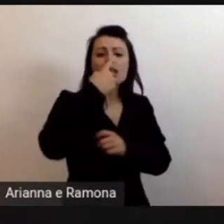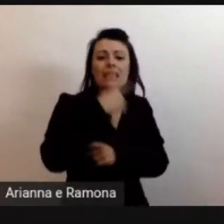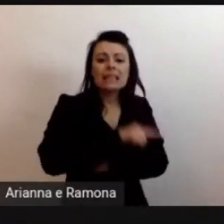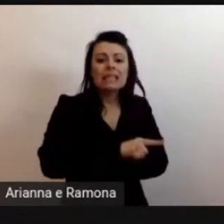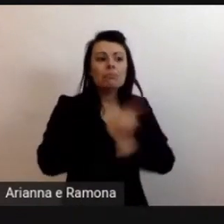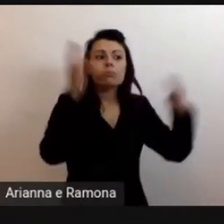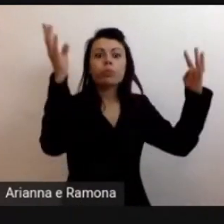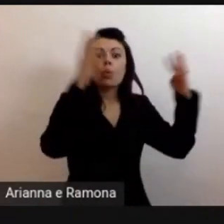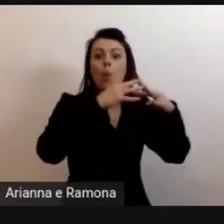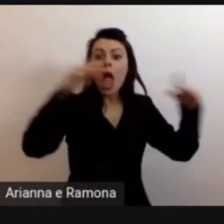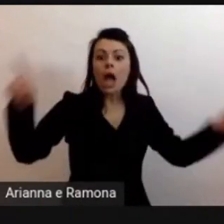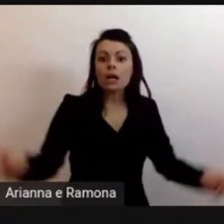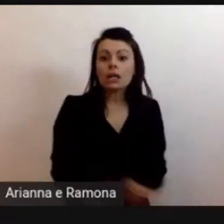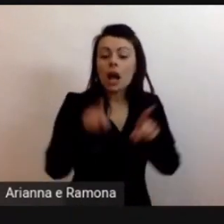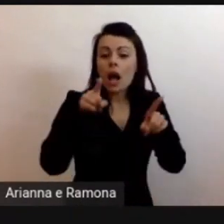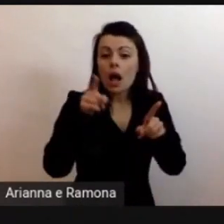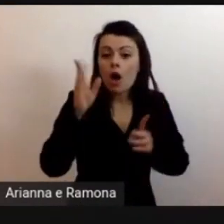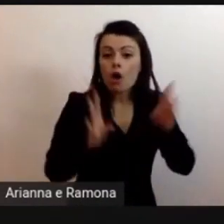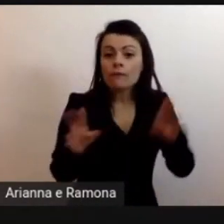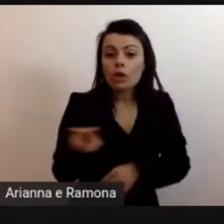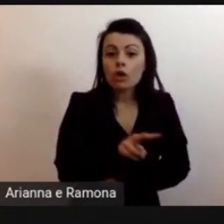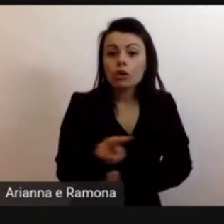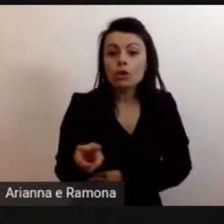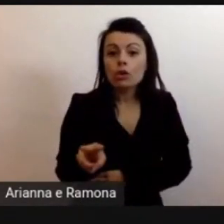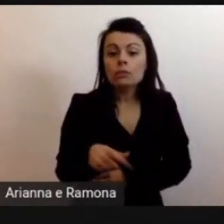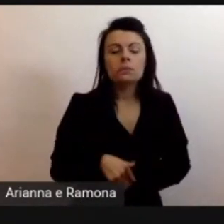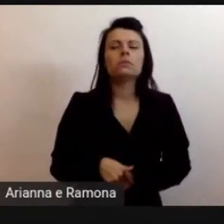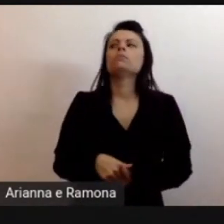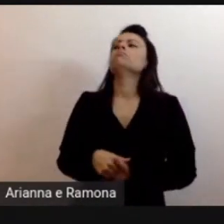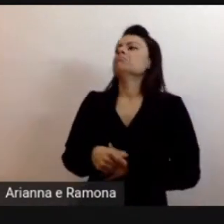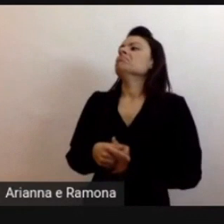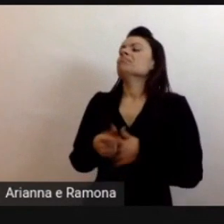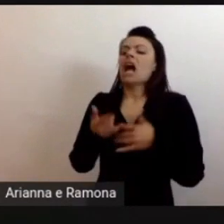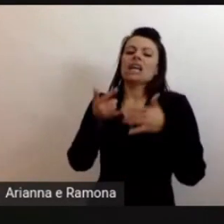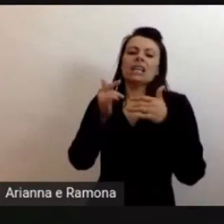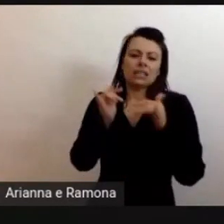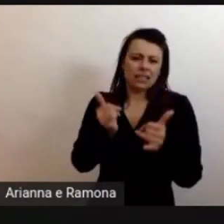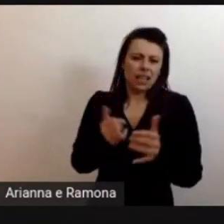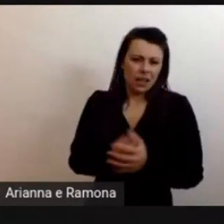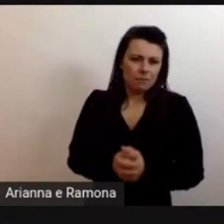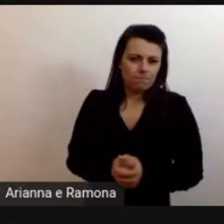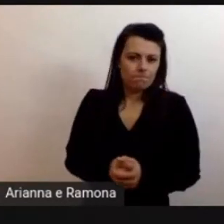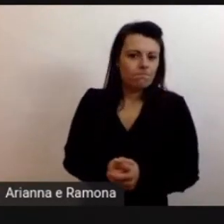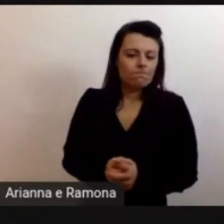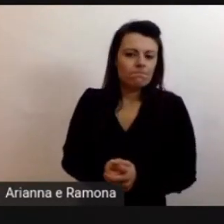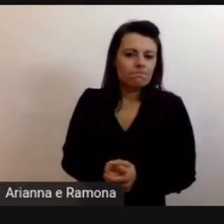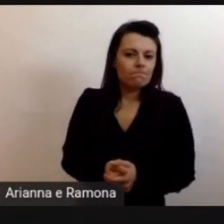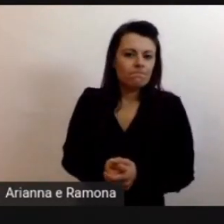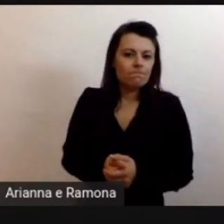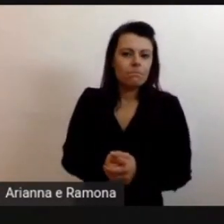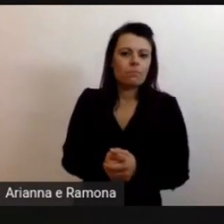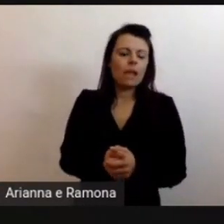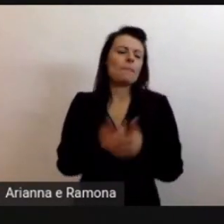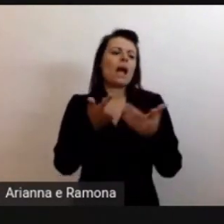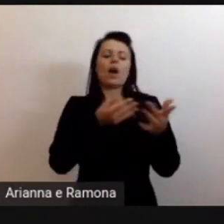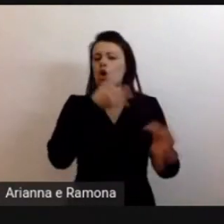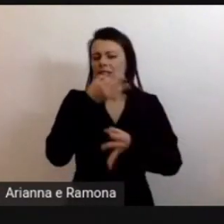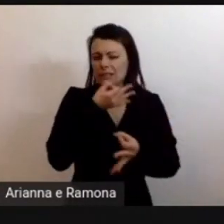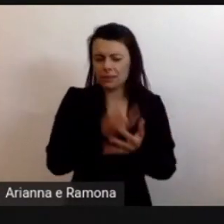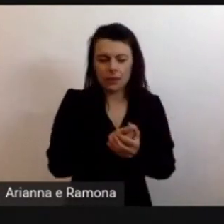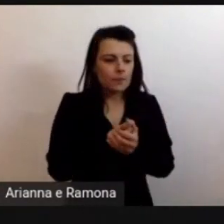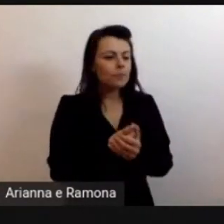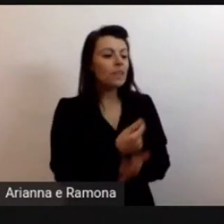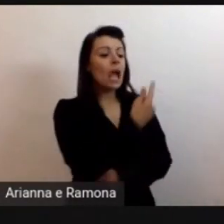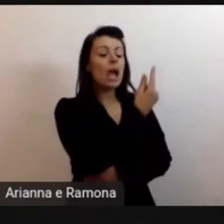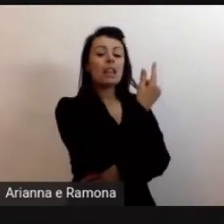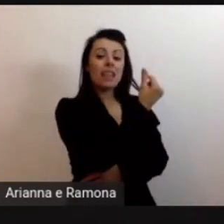delicati sì in questo senso che è chiaro che più si smaterializza il